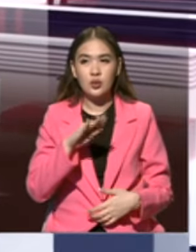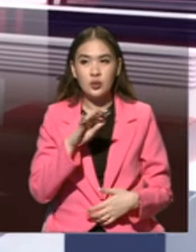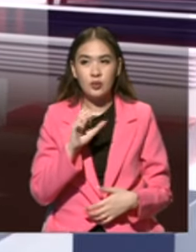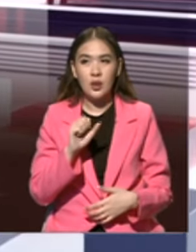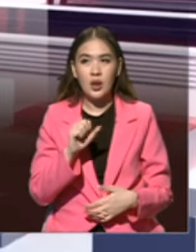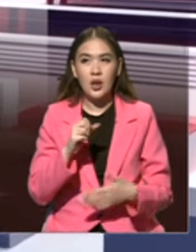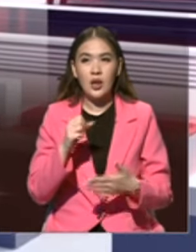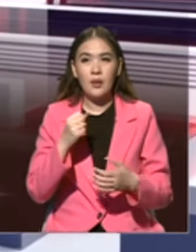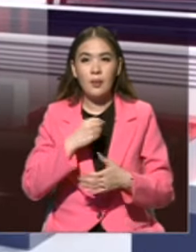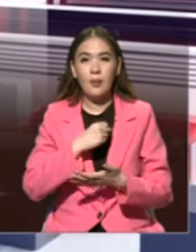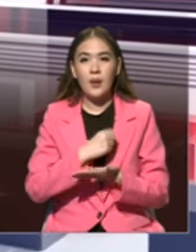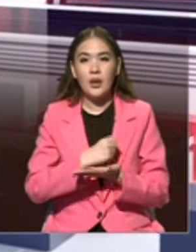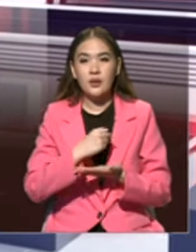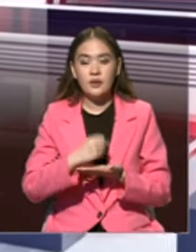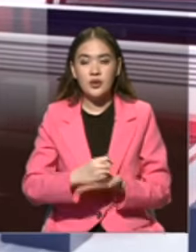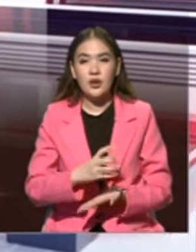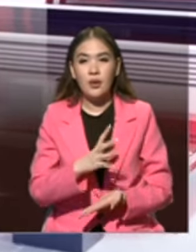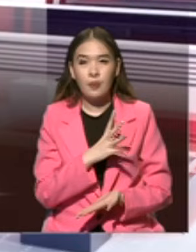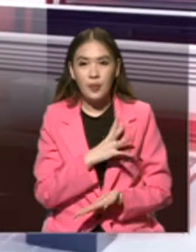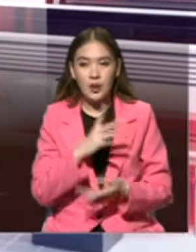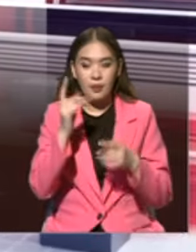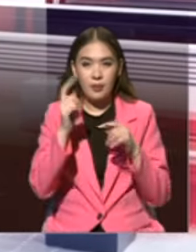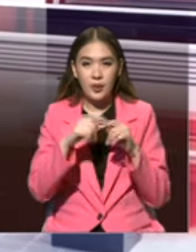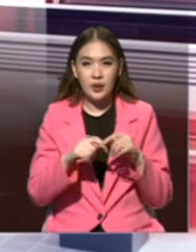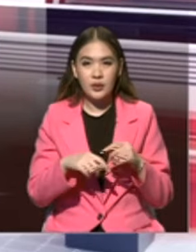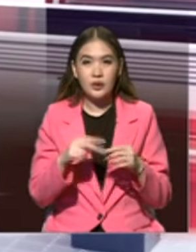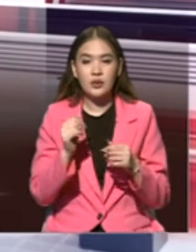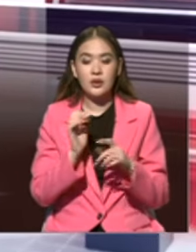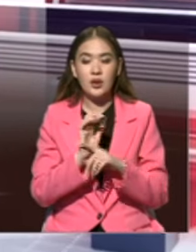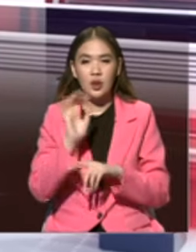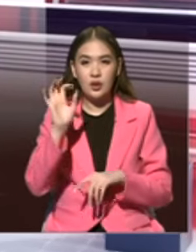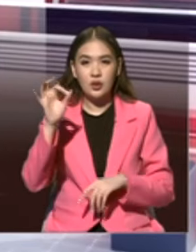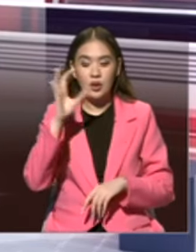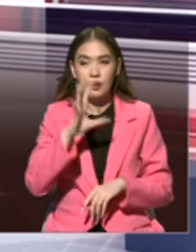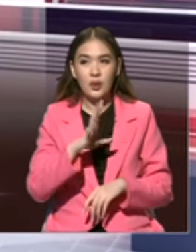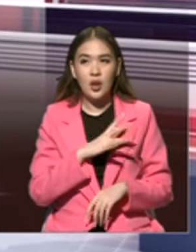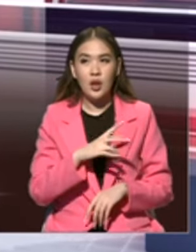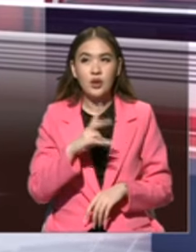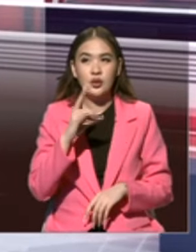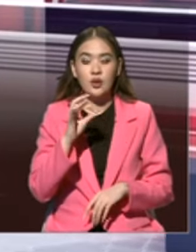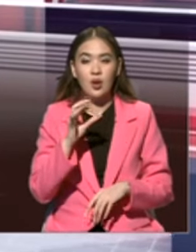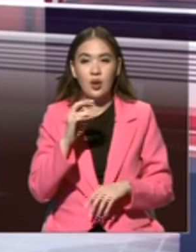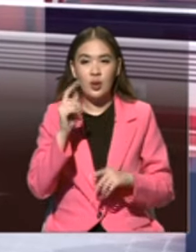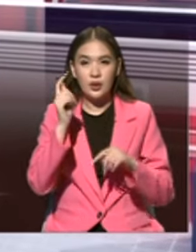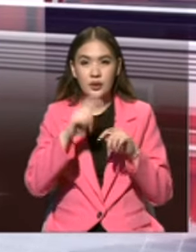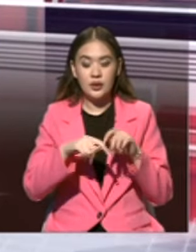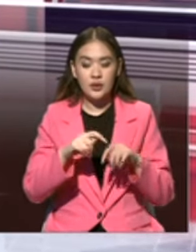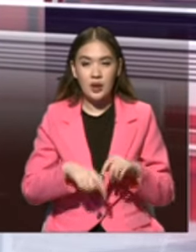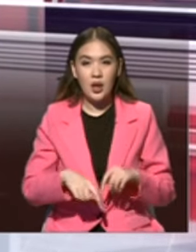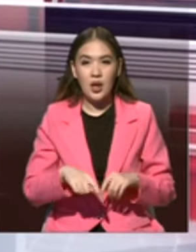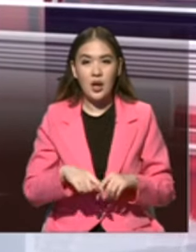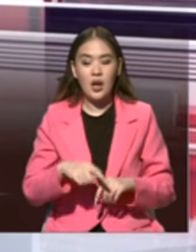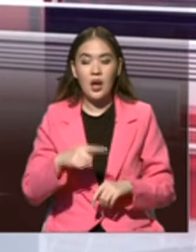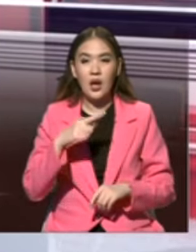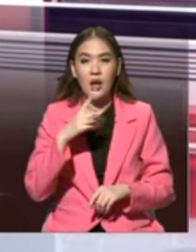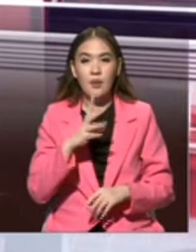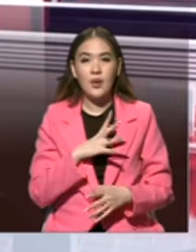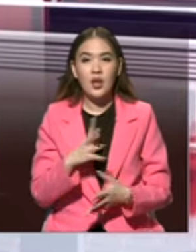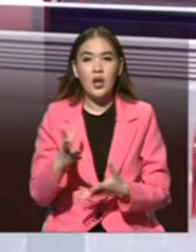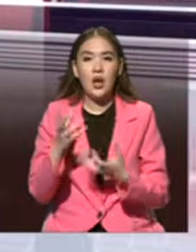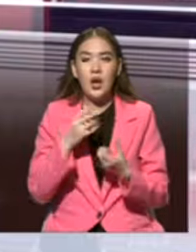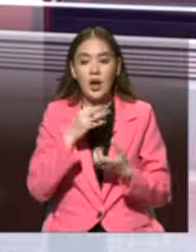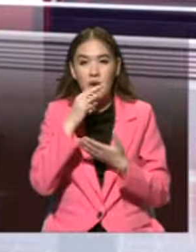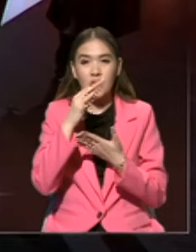подтверждениесі беріп оценка жаңағы бағалау ұйымдарына жолданды. Енді бағалау ұйымдарынан алған жаңағы қорытындысы